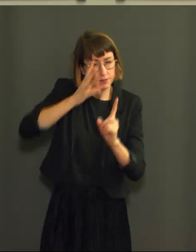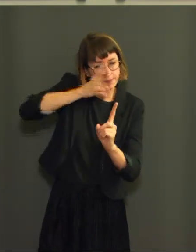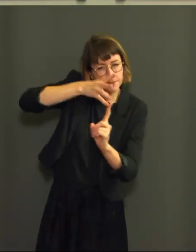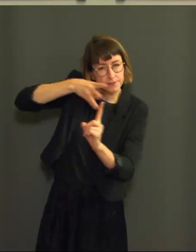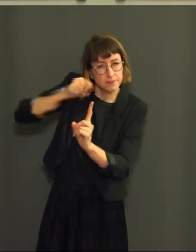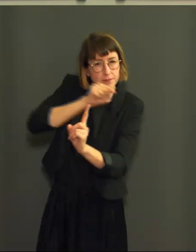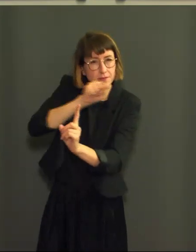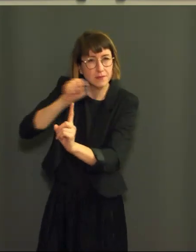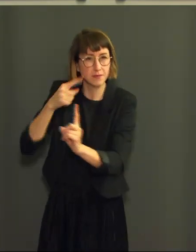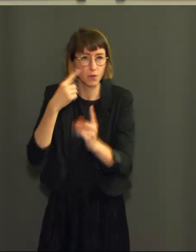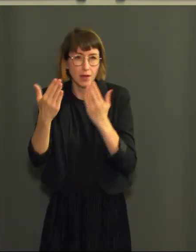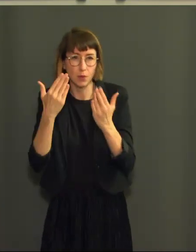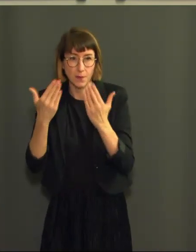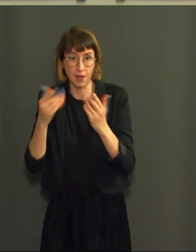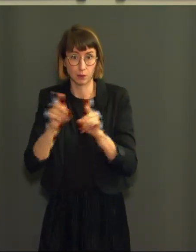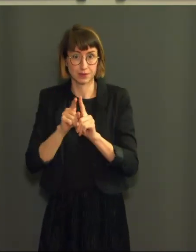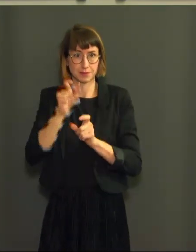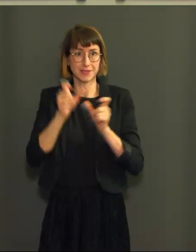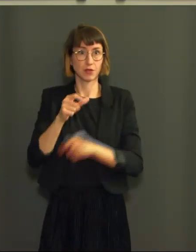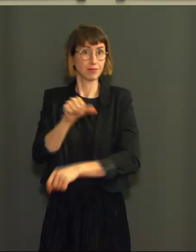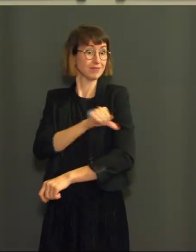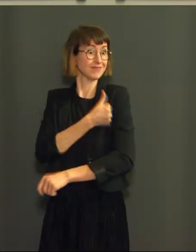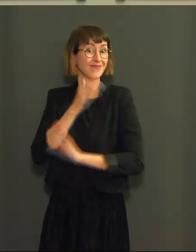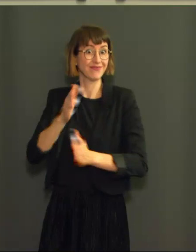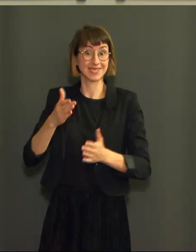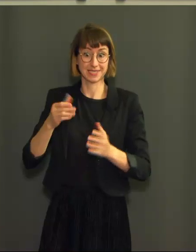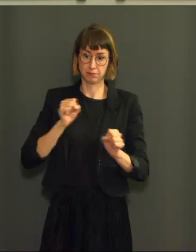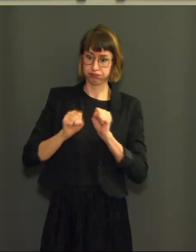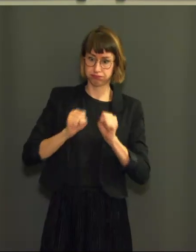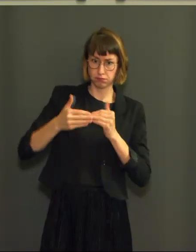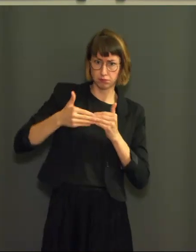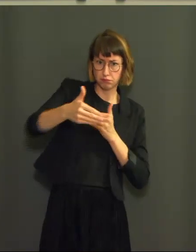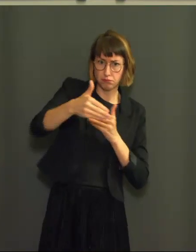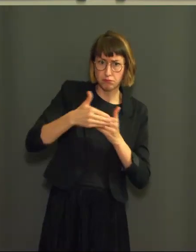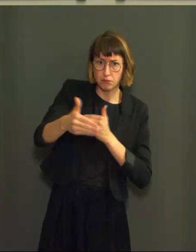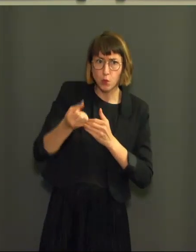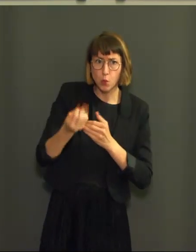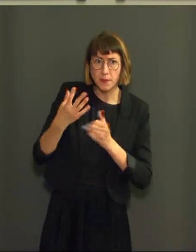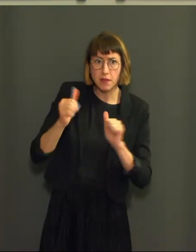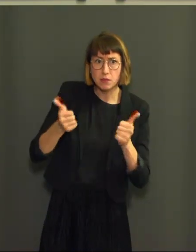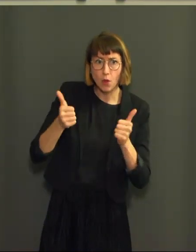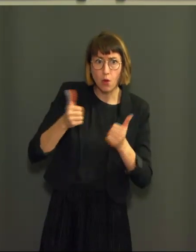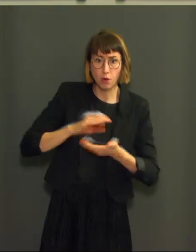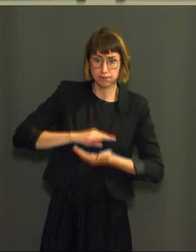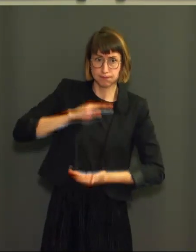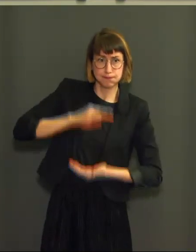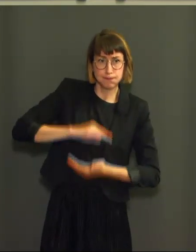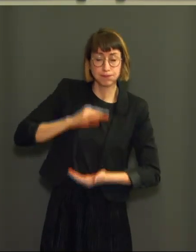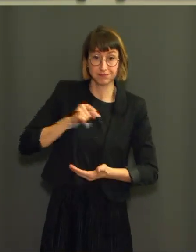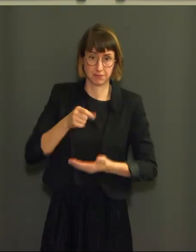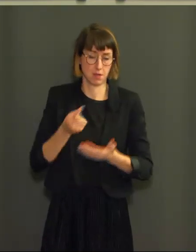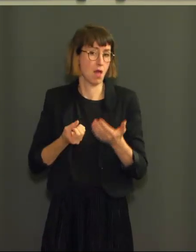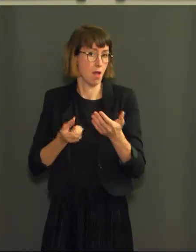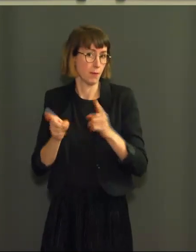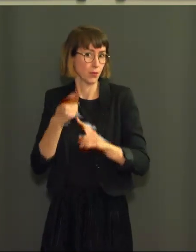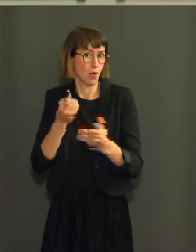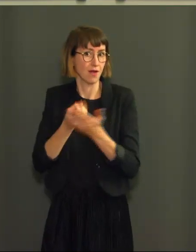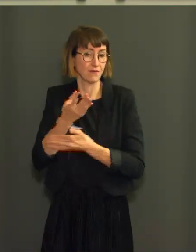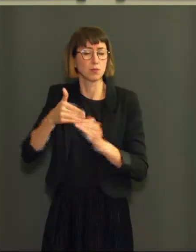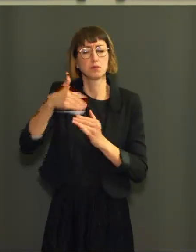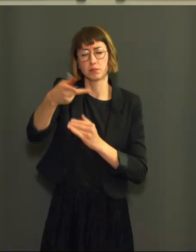sont rassemblées de manière à pouvoir mieux estimer l'impact dans la durée de la vaccination. Merci pour